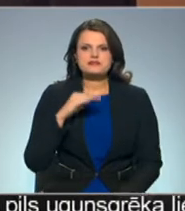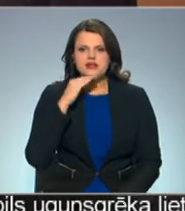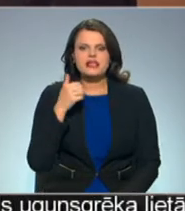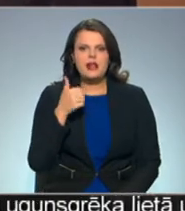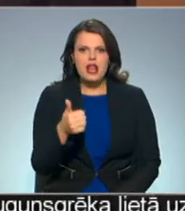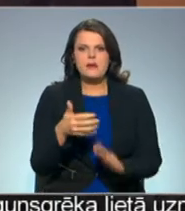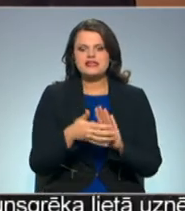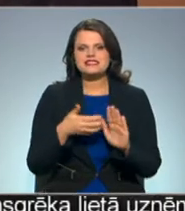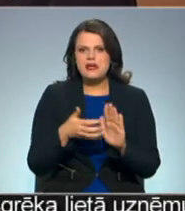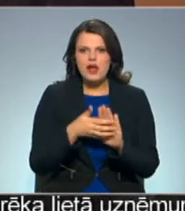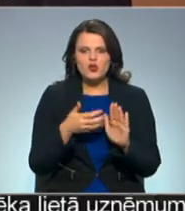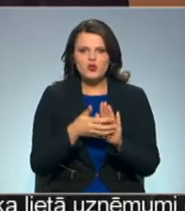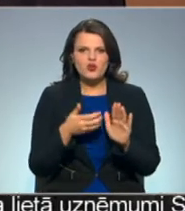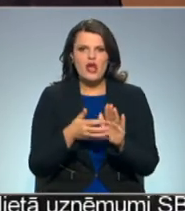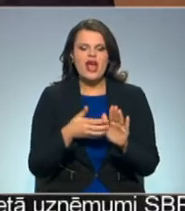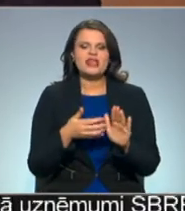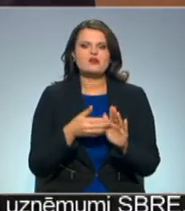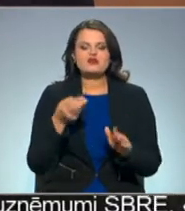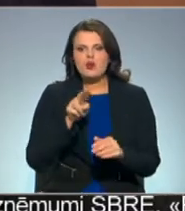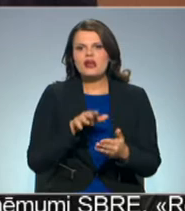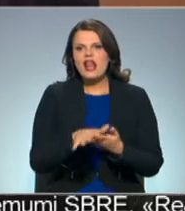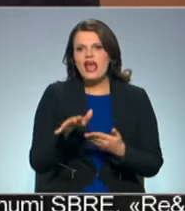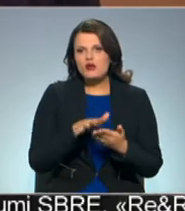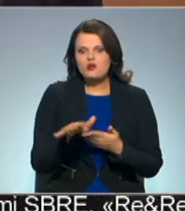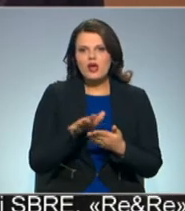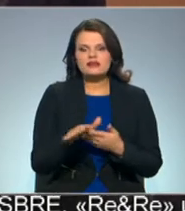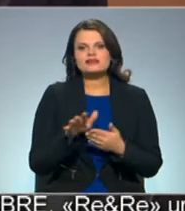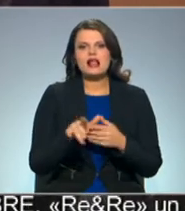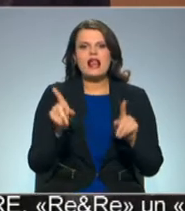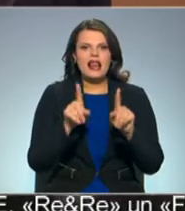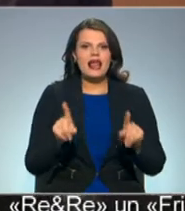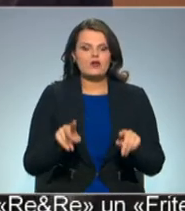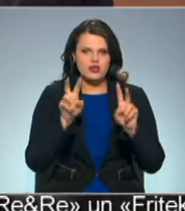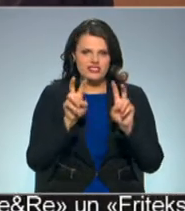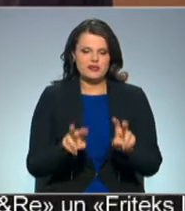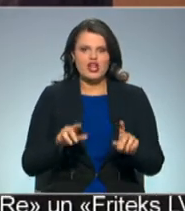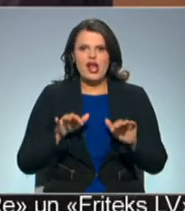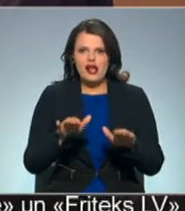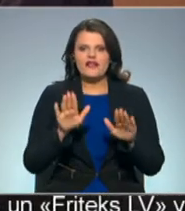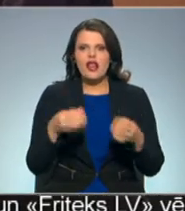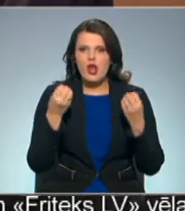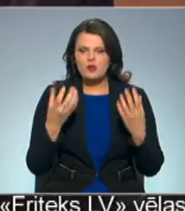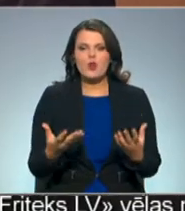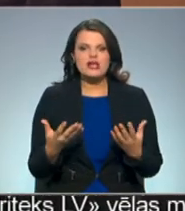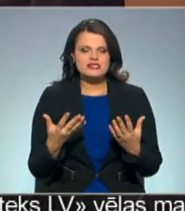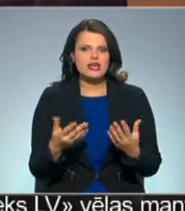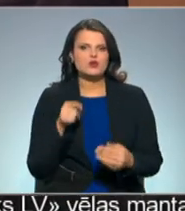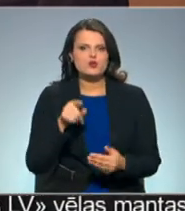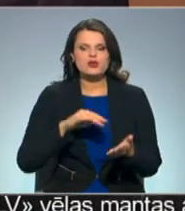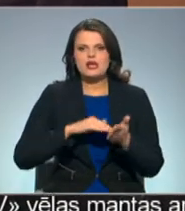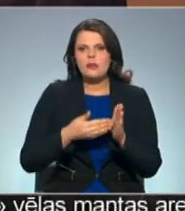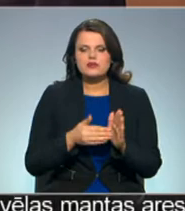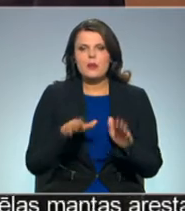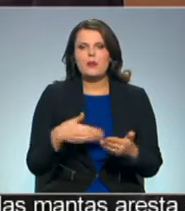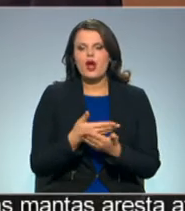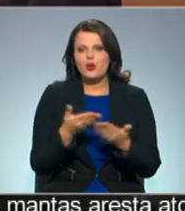labi izmantojams un lietojams lietu izmeklēšanas gaitā, lai noskaidrotu tos apstākļus,